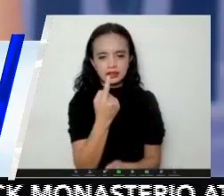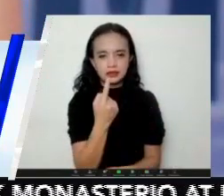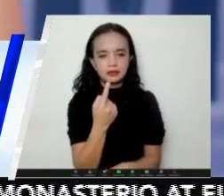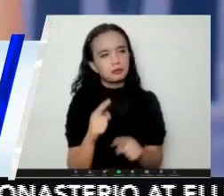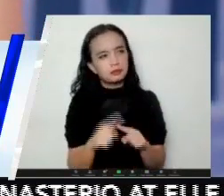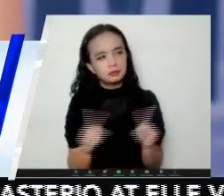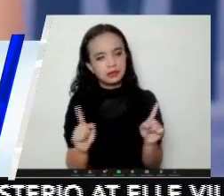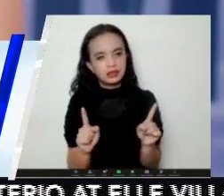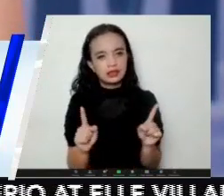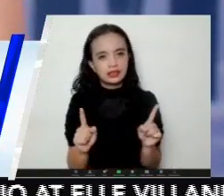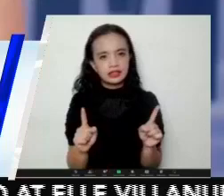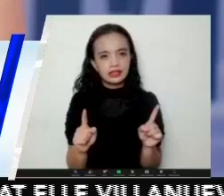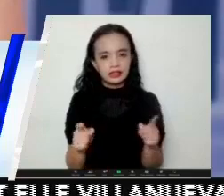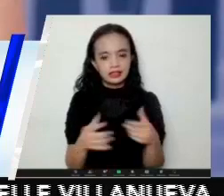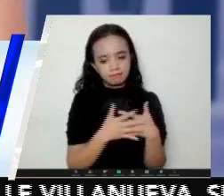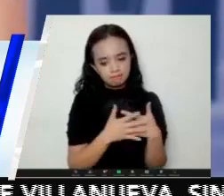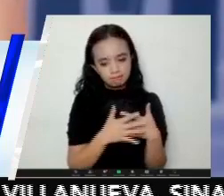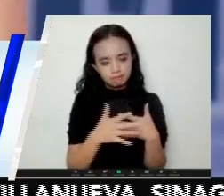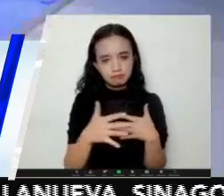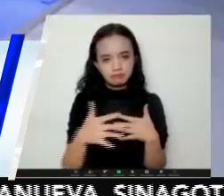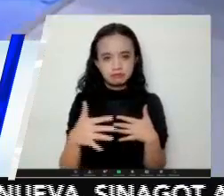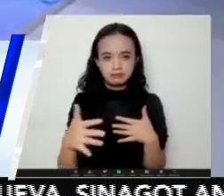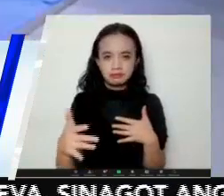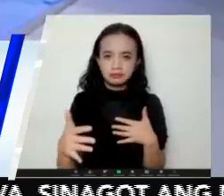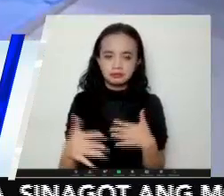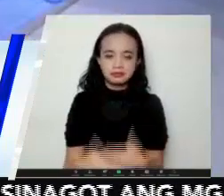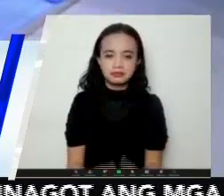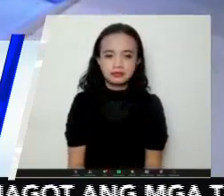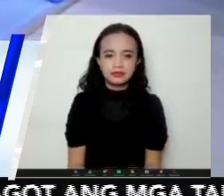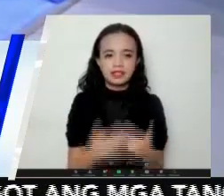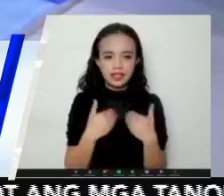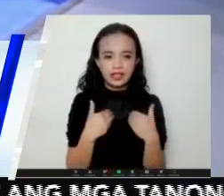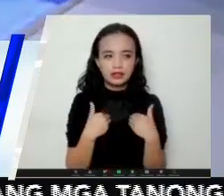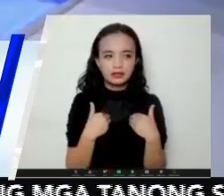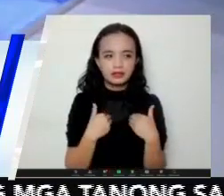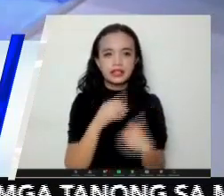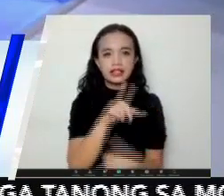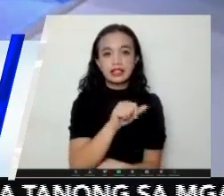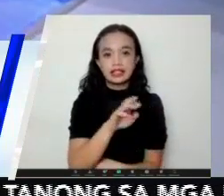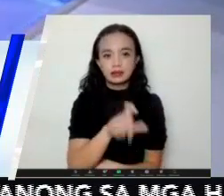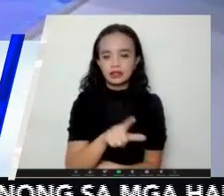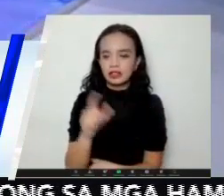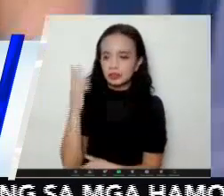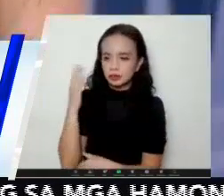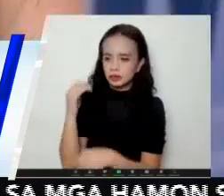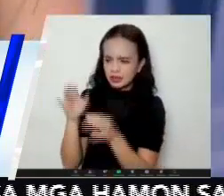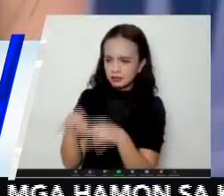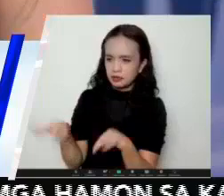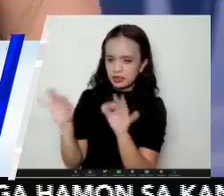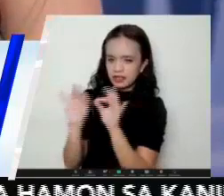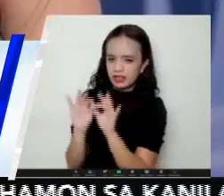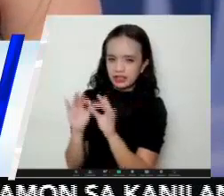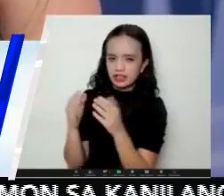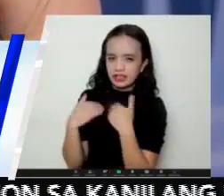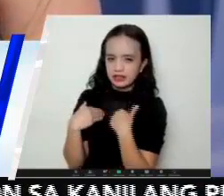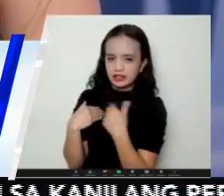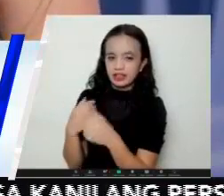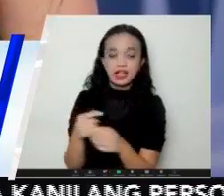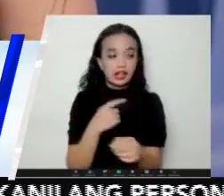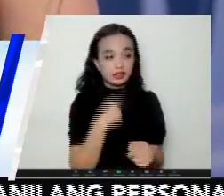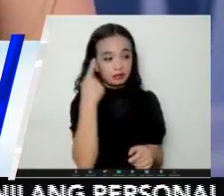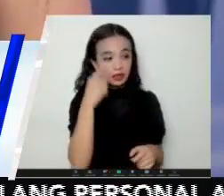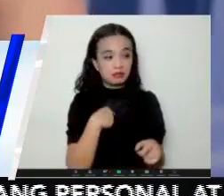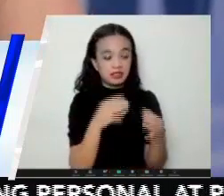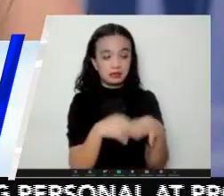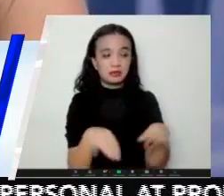as time passed by, parang naglagay din kami ng label. Yeah. Anong importance ng label sa inyong dalawa? Para sa akin, important kasi talaga siya